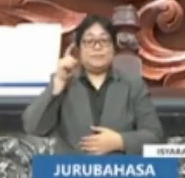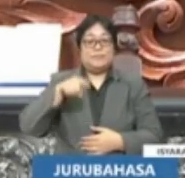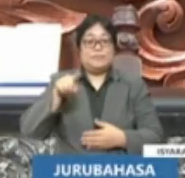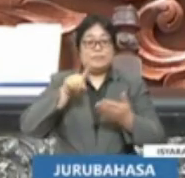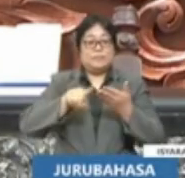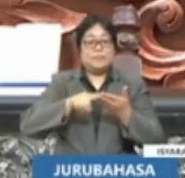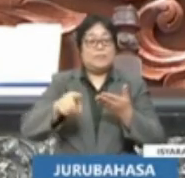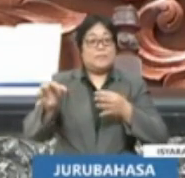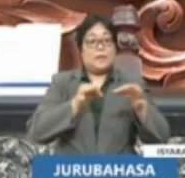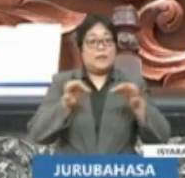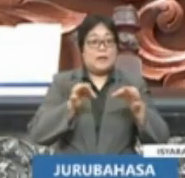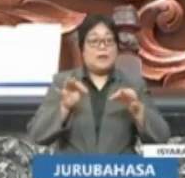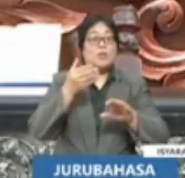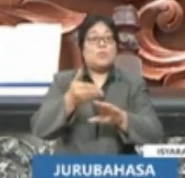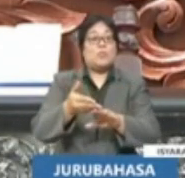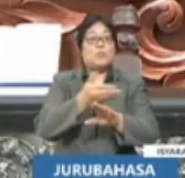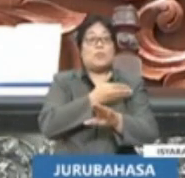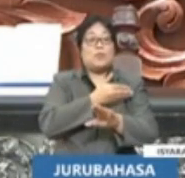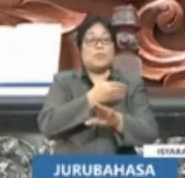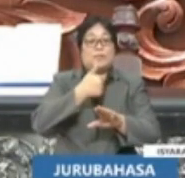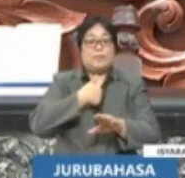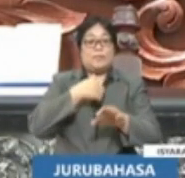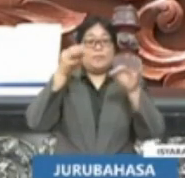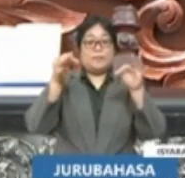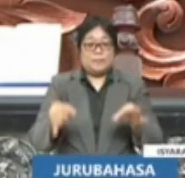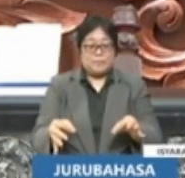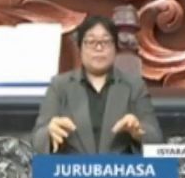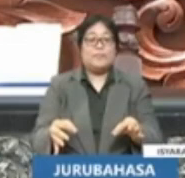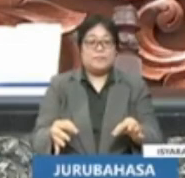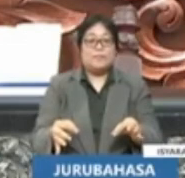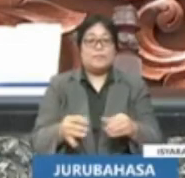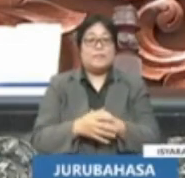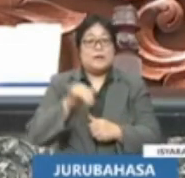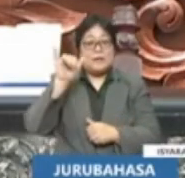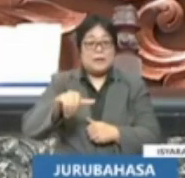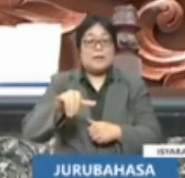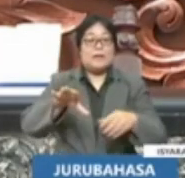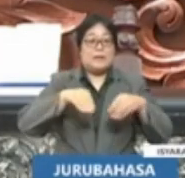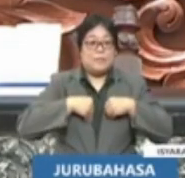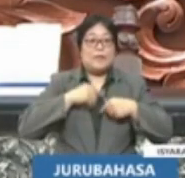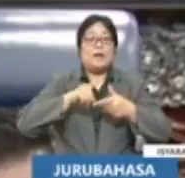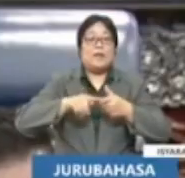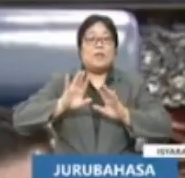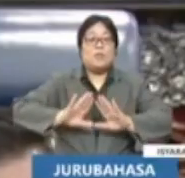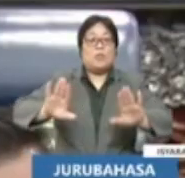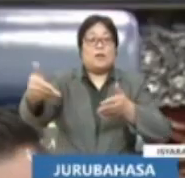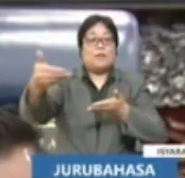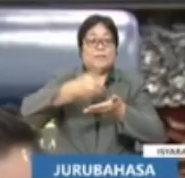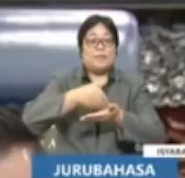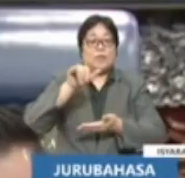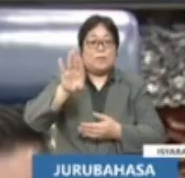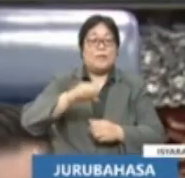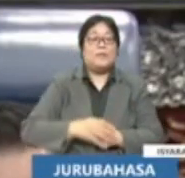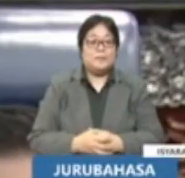melihat penjelasan mengenai perkara itu sebelum saya boleh membuat keputusan untuk membenarkan atau menolak usul Yang